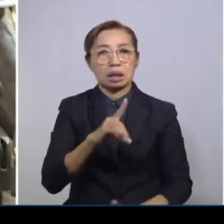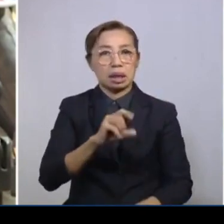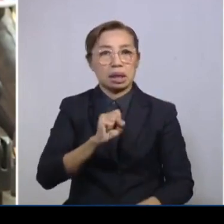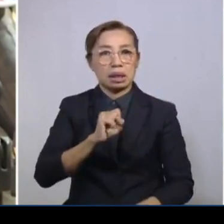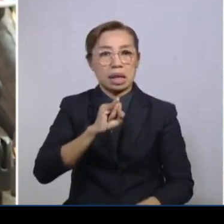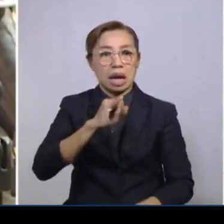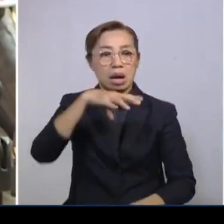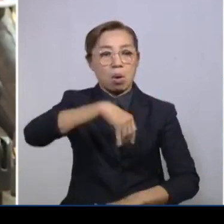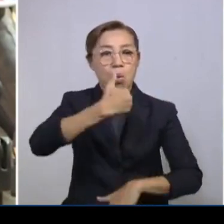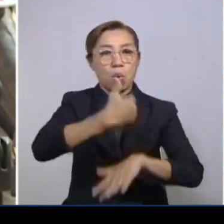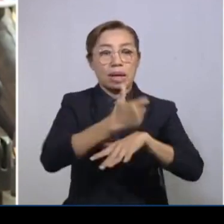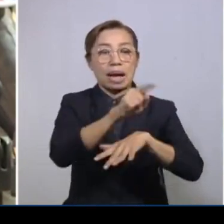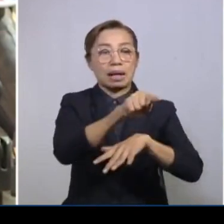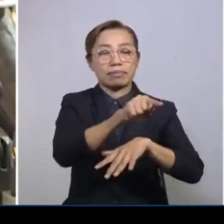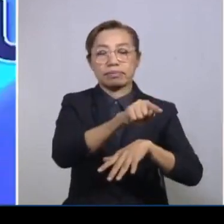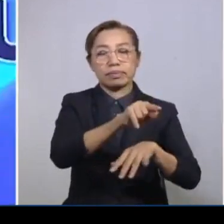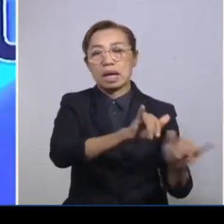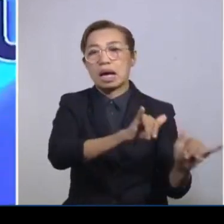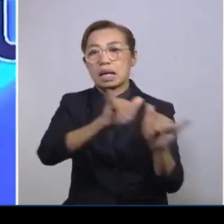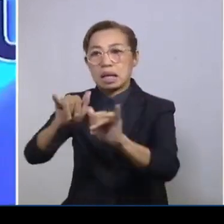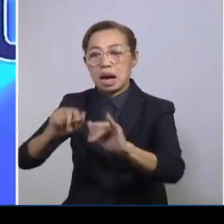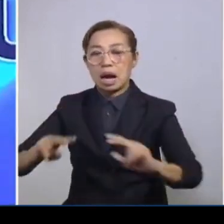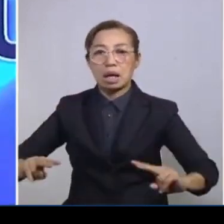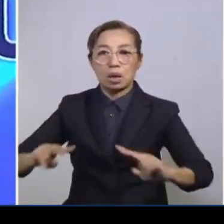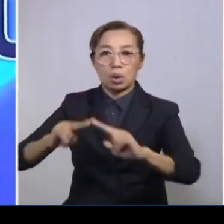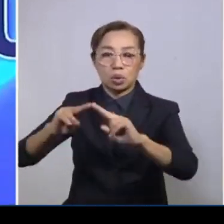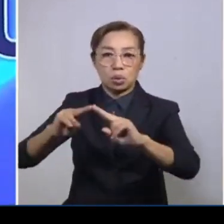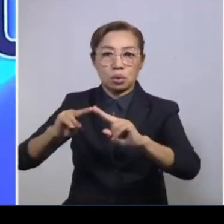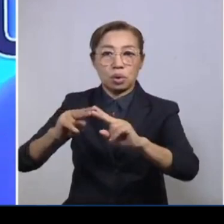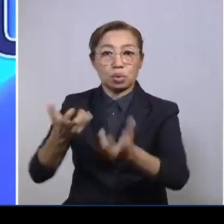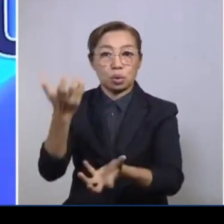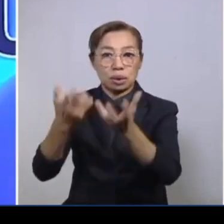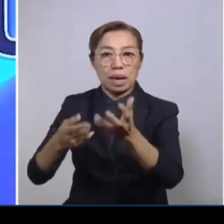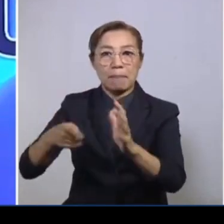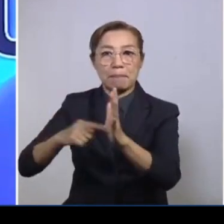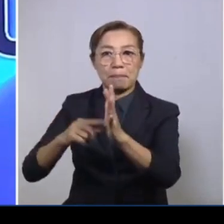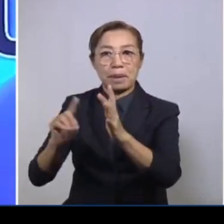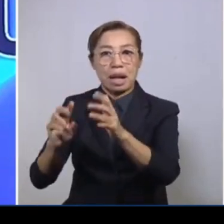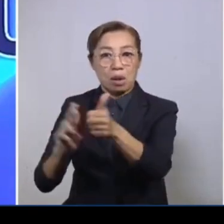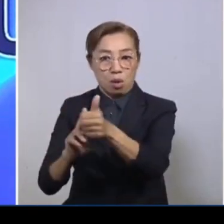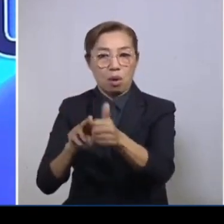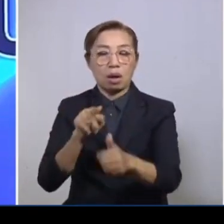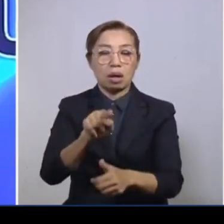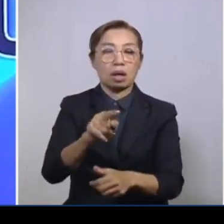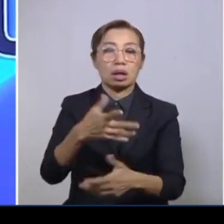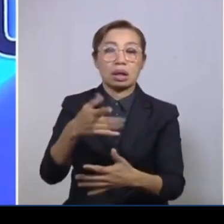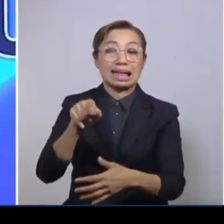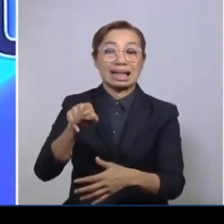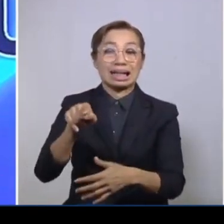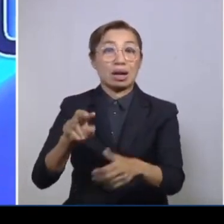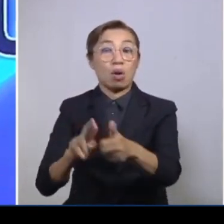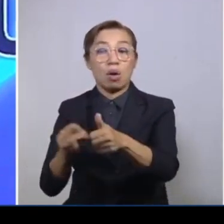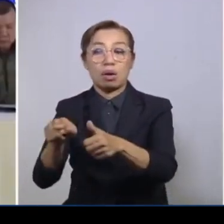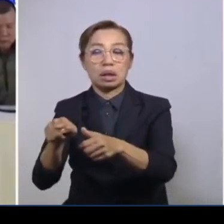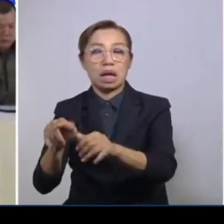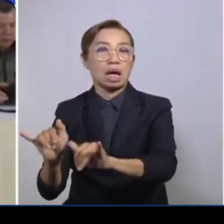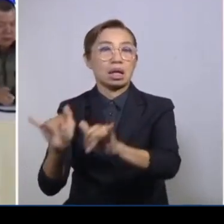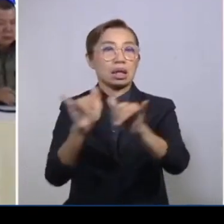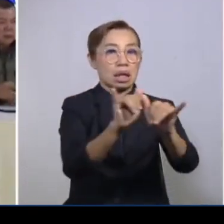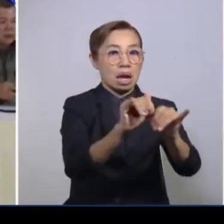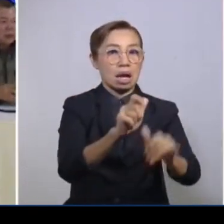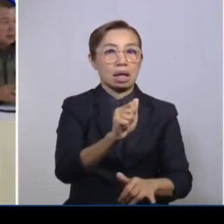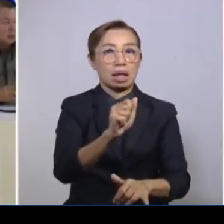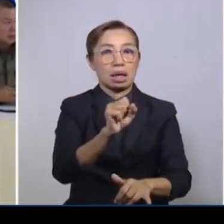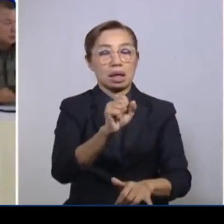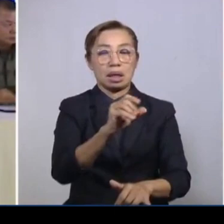นคดีพิเศษไปเป็นรองปลัดกระทรวงยุติธรรมและย้ายทางด้านของพันตำรวจโทประวุฒิวงศ์ศรีนินรองปลัดกระทรวงยุติธรรมไปดำรงตำแหน่งอธิ